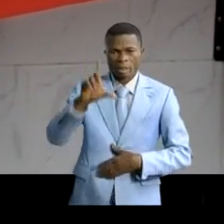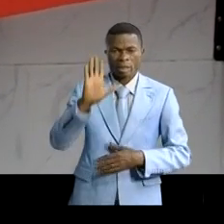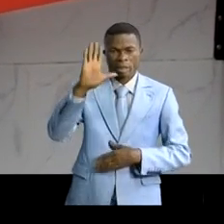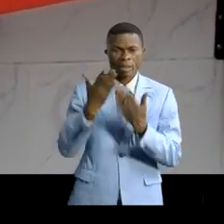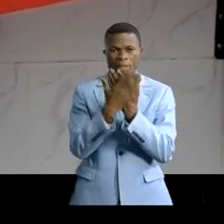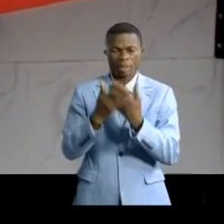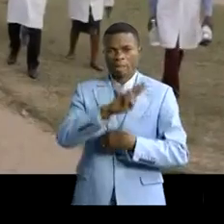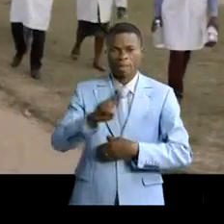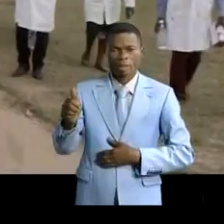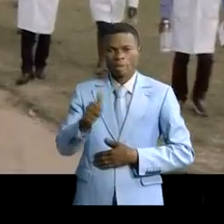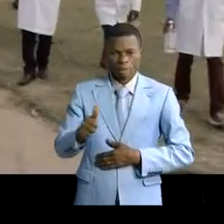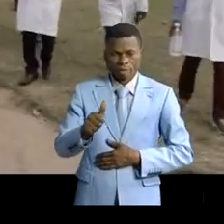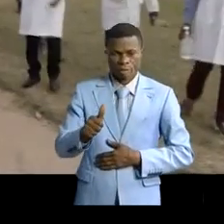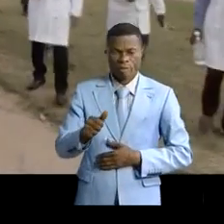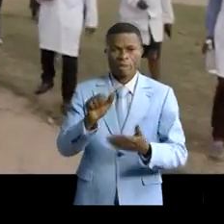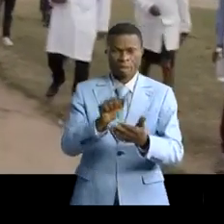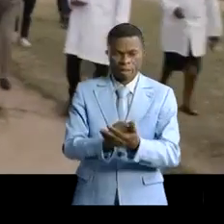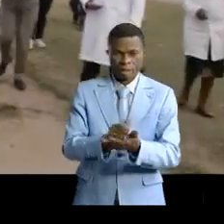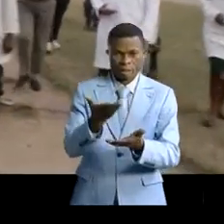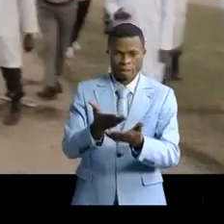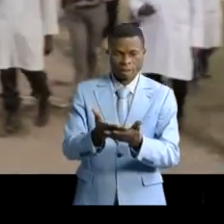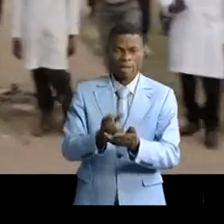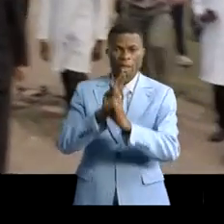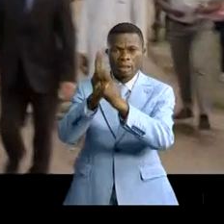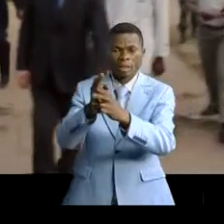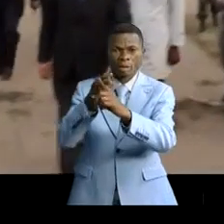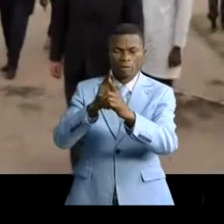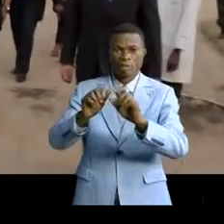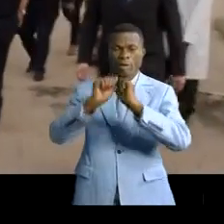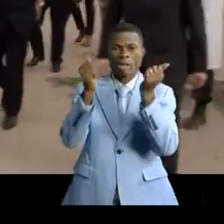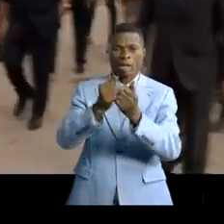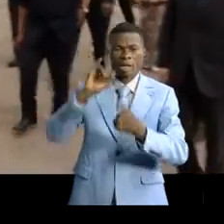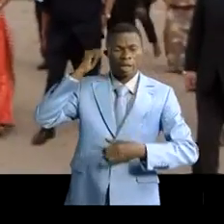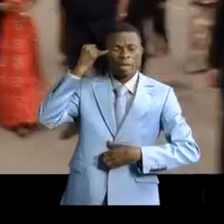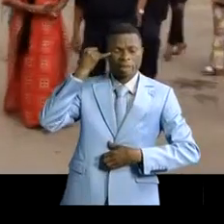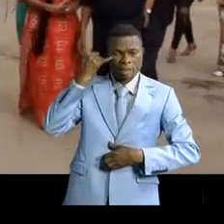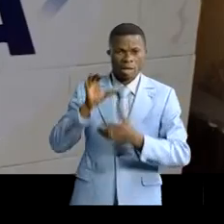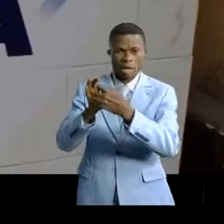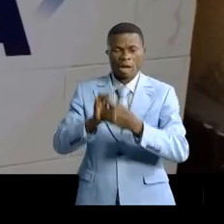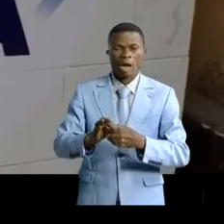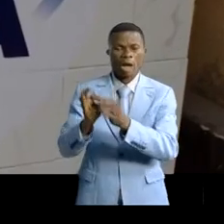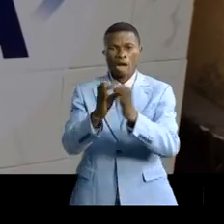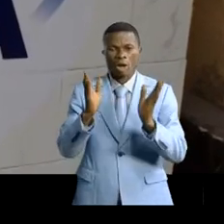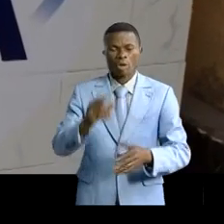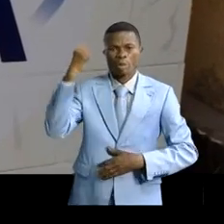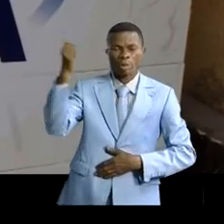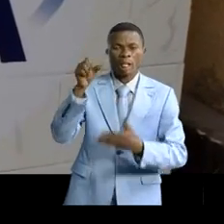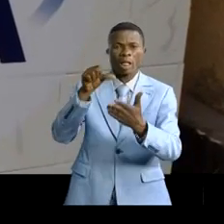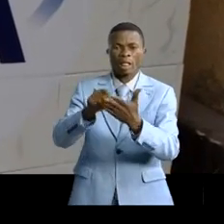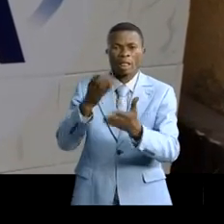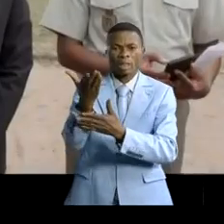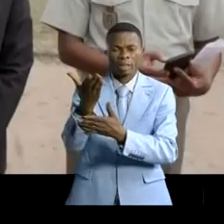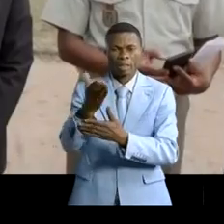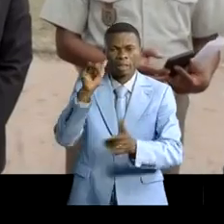5 juillet 2021. Il s'agit ici d'une réponse de l'Agence japonaise de coopération internationale à la requête du